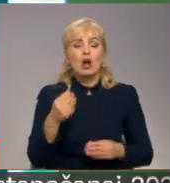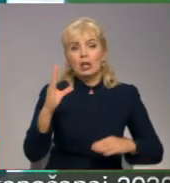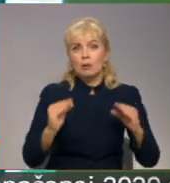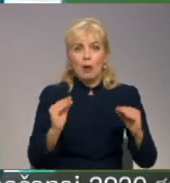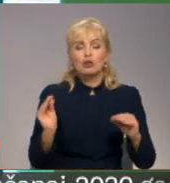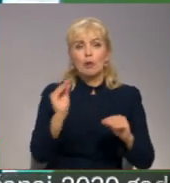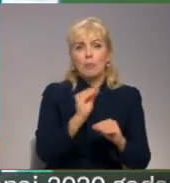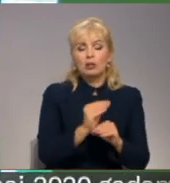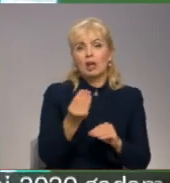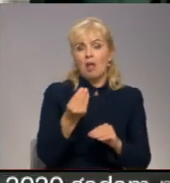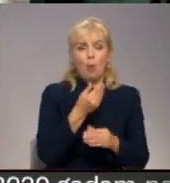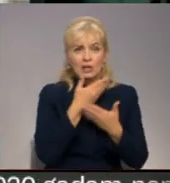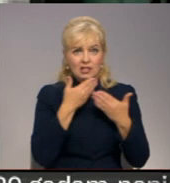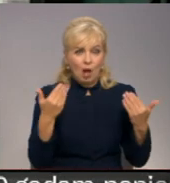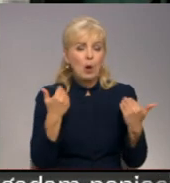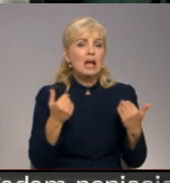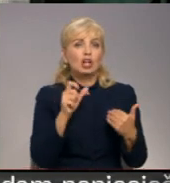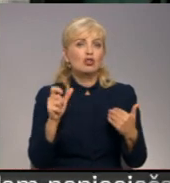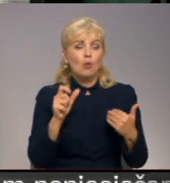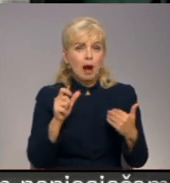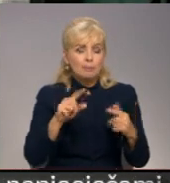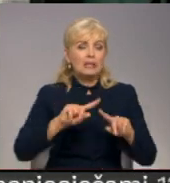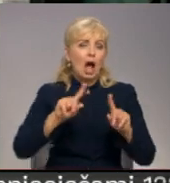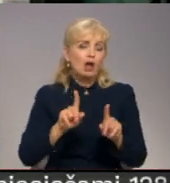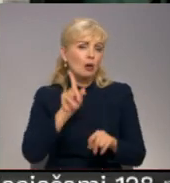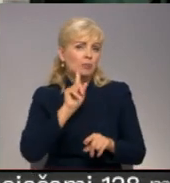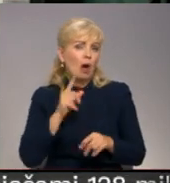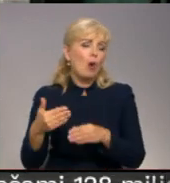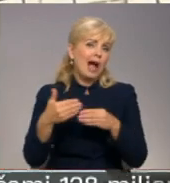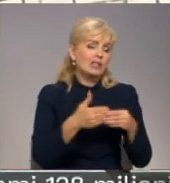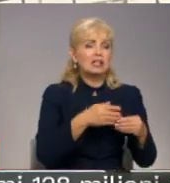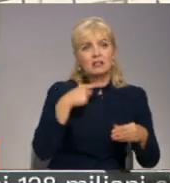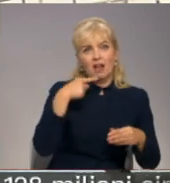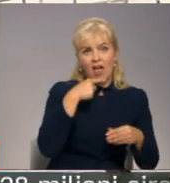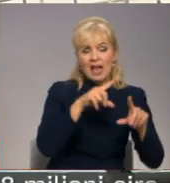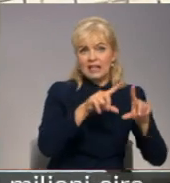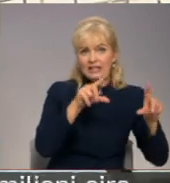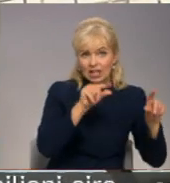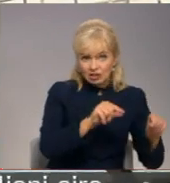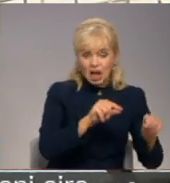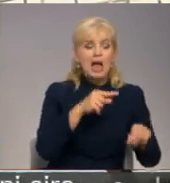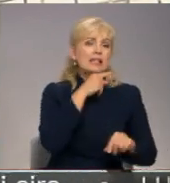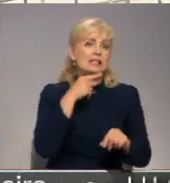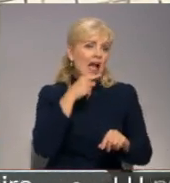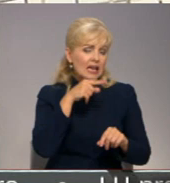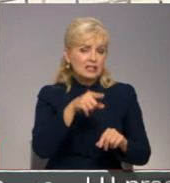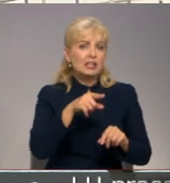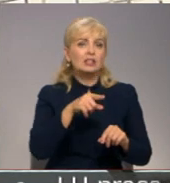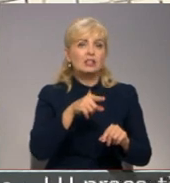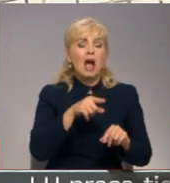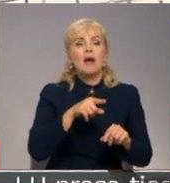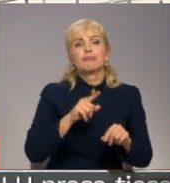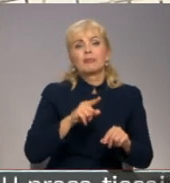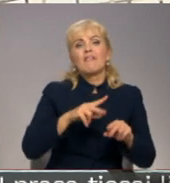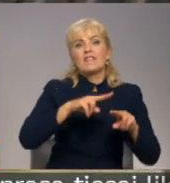papildu līdzekļu arī nav. Tāpēc šobrīd aizturētie tiek nogādāti Cēsu iecirknī. Savukārt, Cēsu iecirknī īslaicīgās aizturēšanas